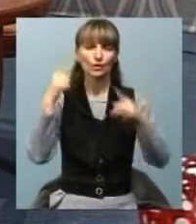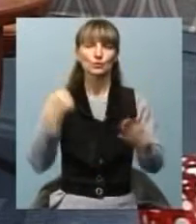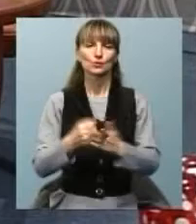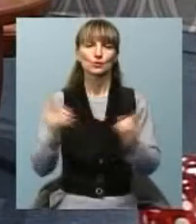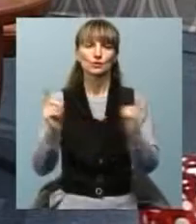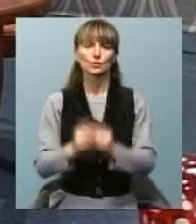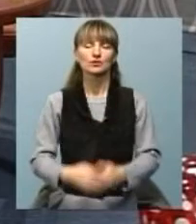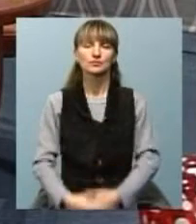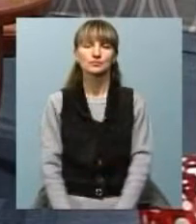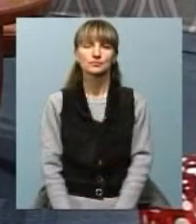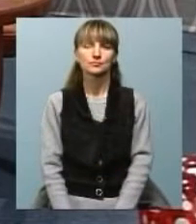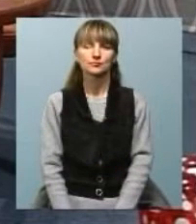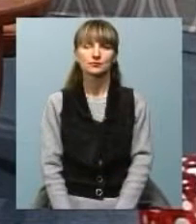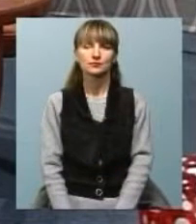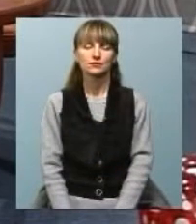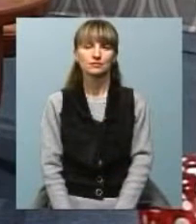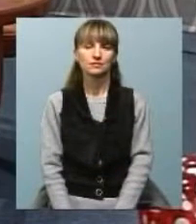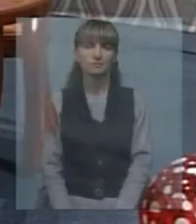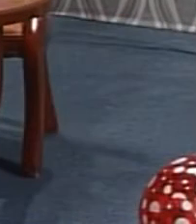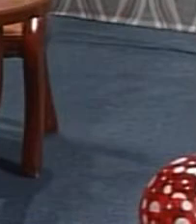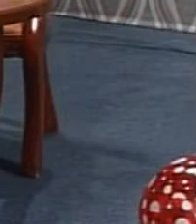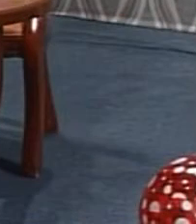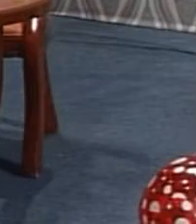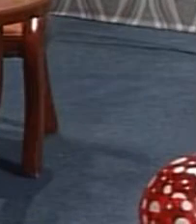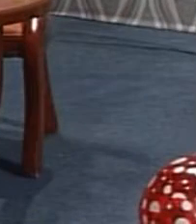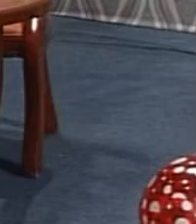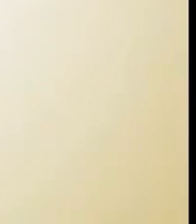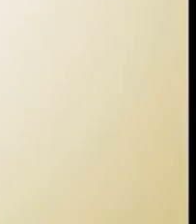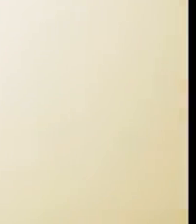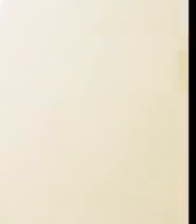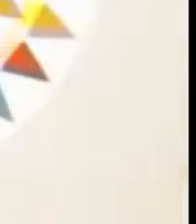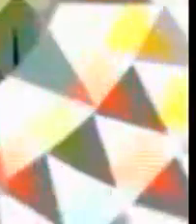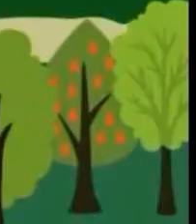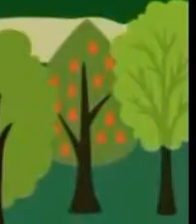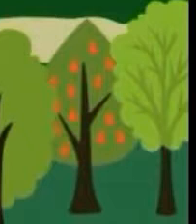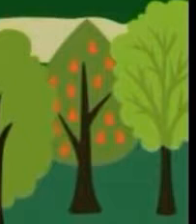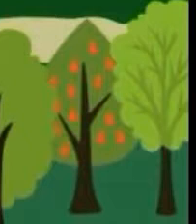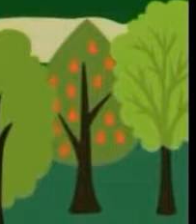До зустрічі! До зустрічі, друзі! Thank you.